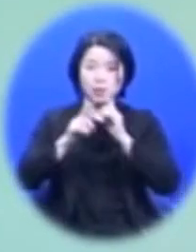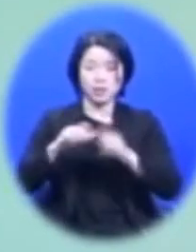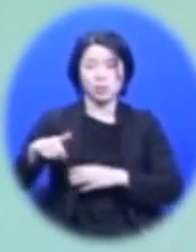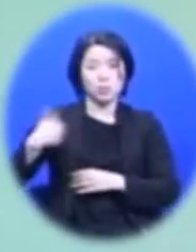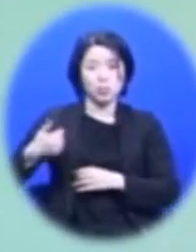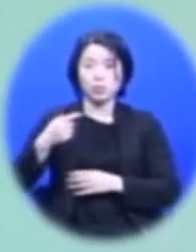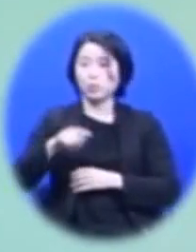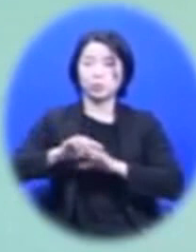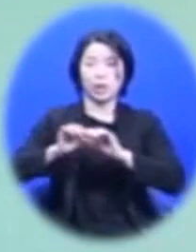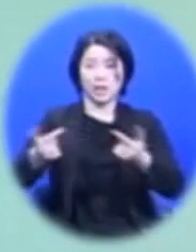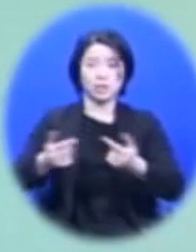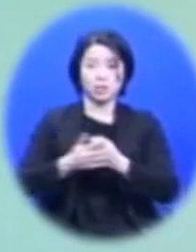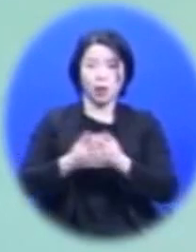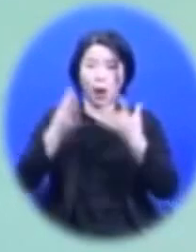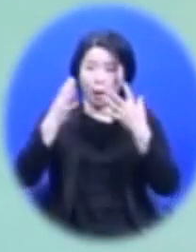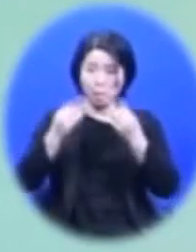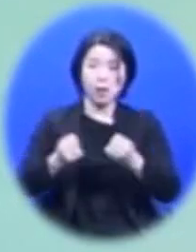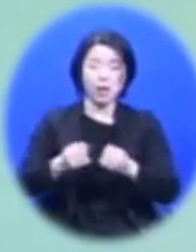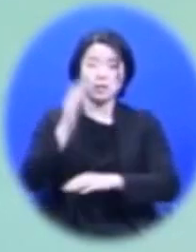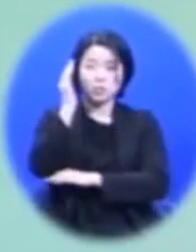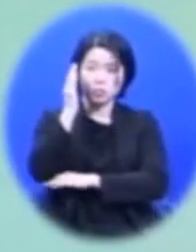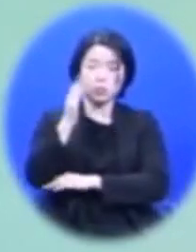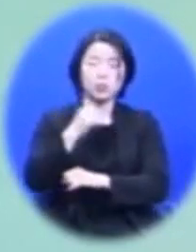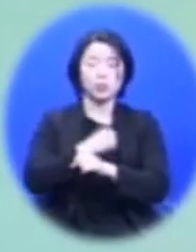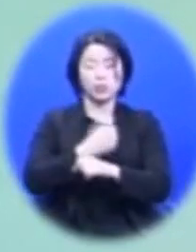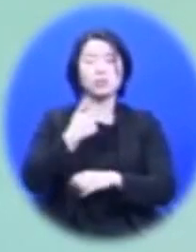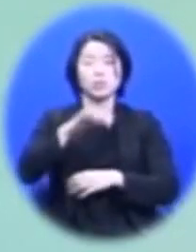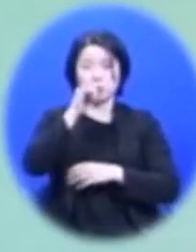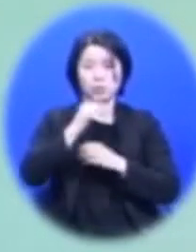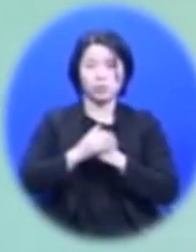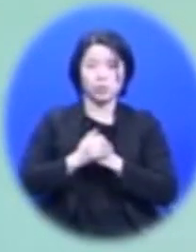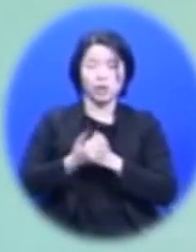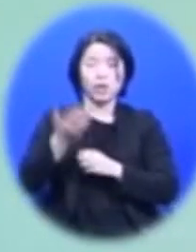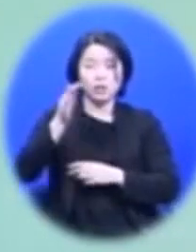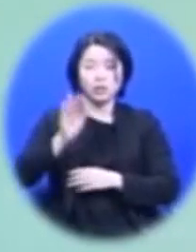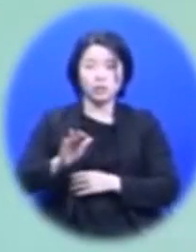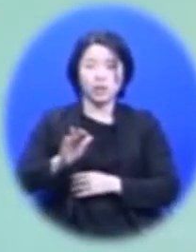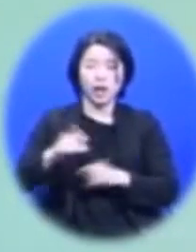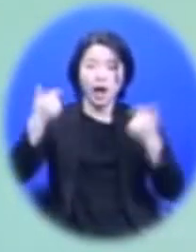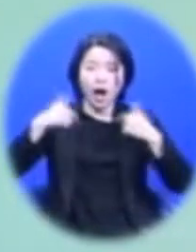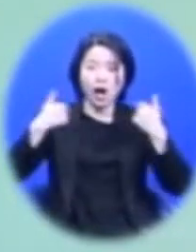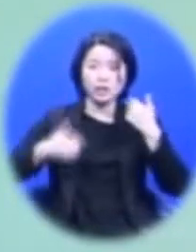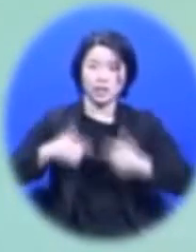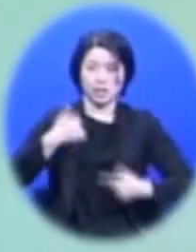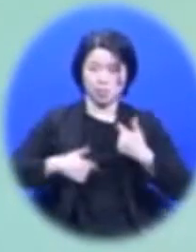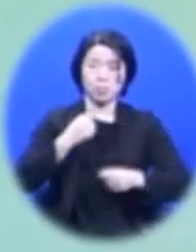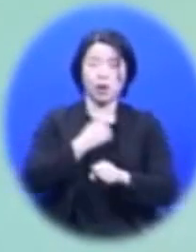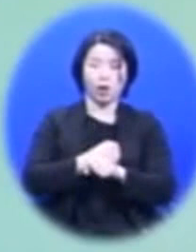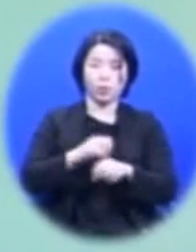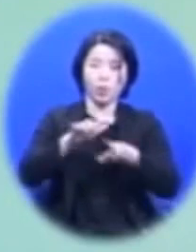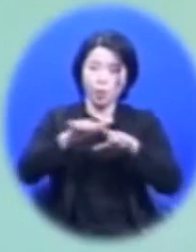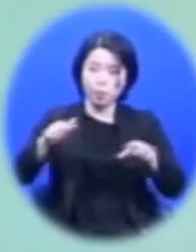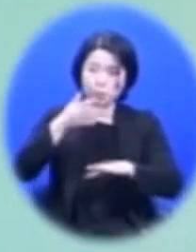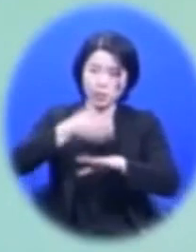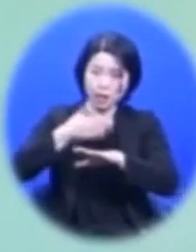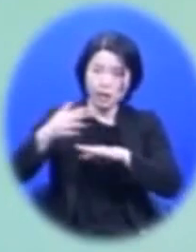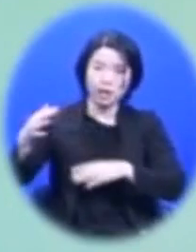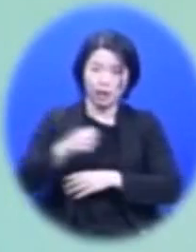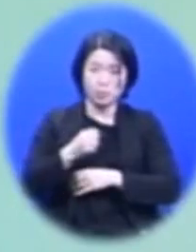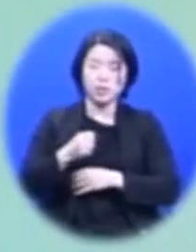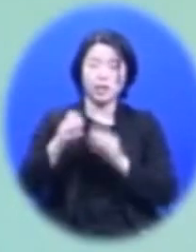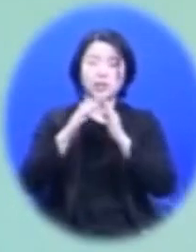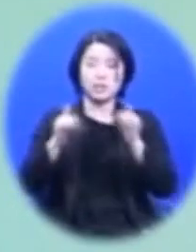것도 아니었어요. 수도 없이 설교도 했습니다. 그러나 항상 기뻐하고 범사로